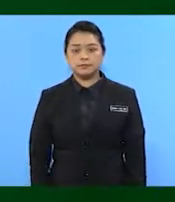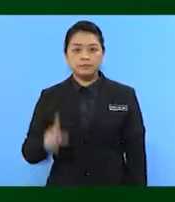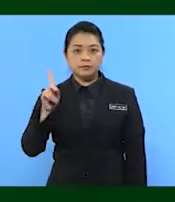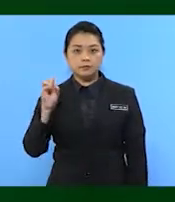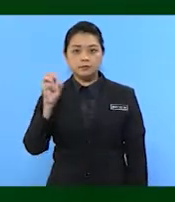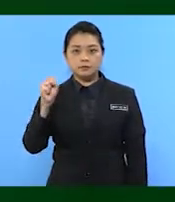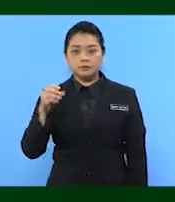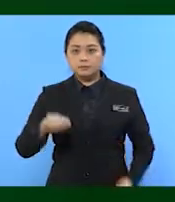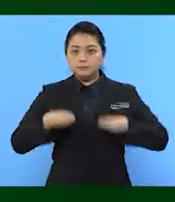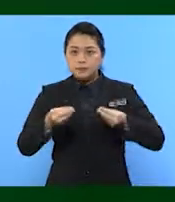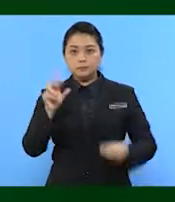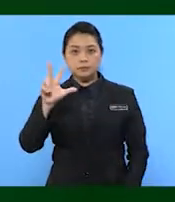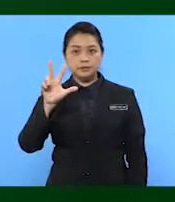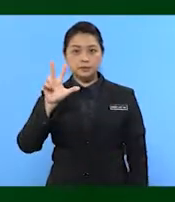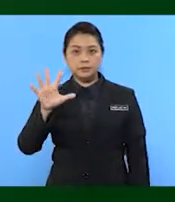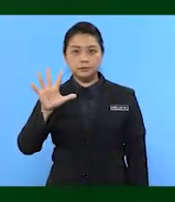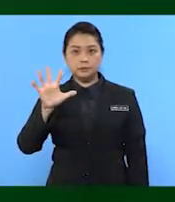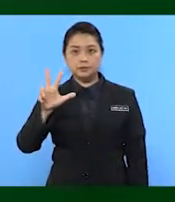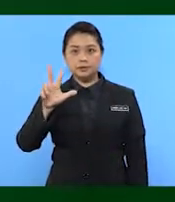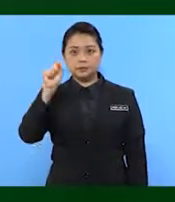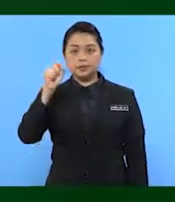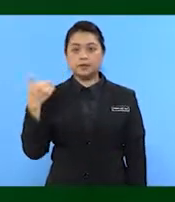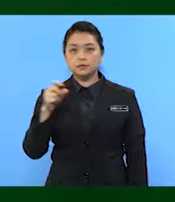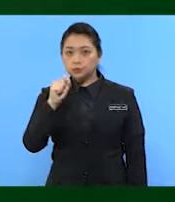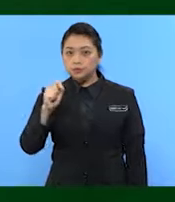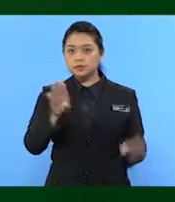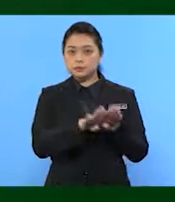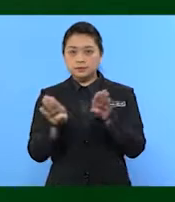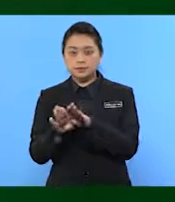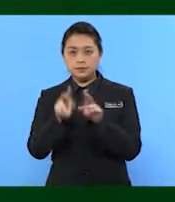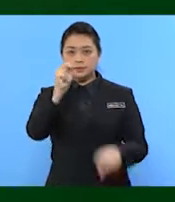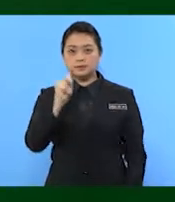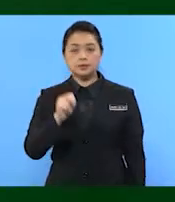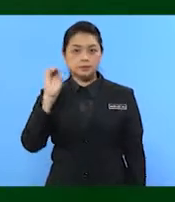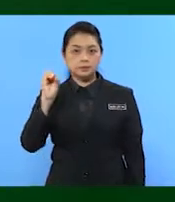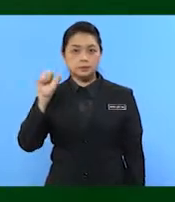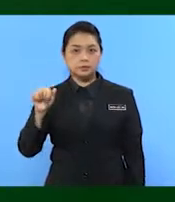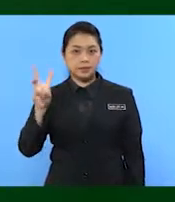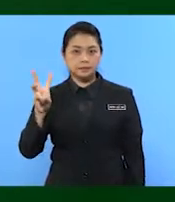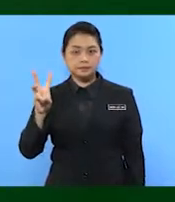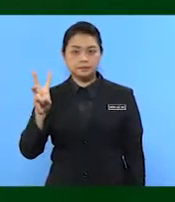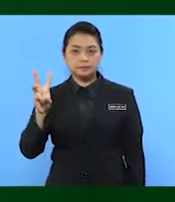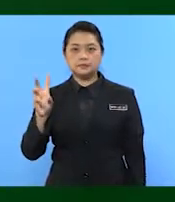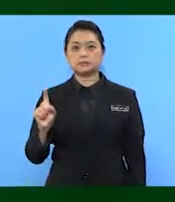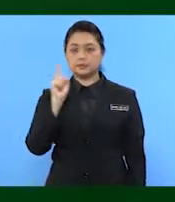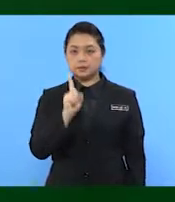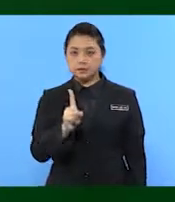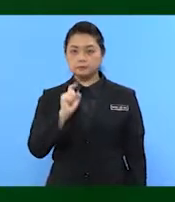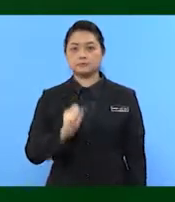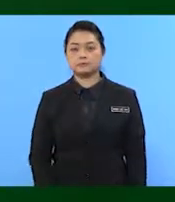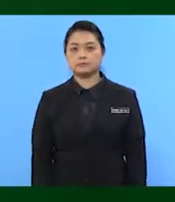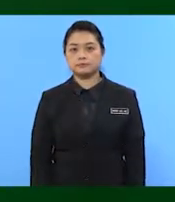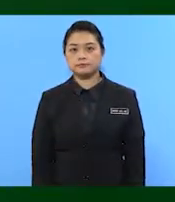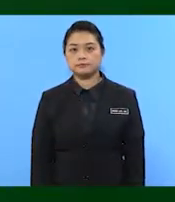Kosinus bagi sudut 53 darjah ditulis sebagai nisbah sifar perpuluhan 6 unit kepada 1 unit.